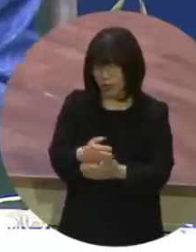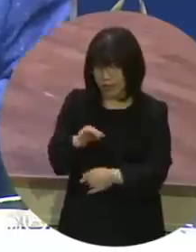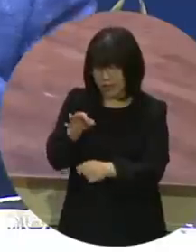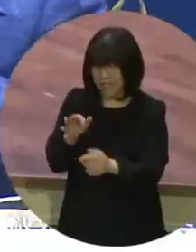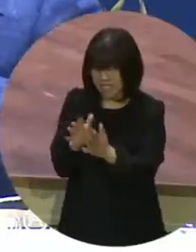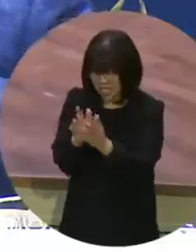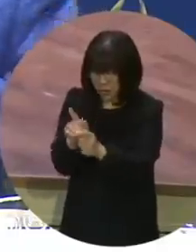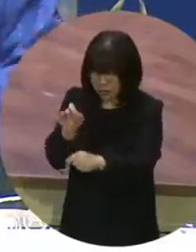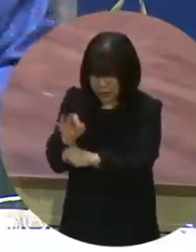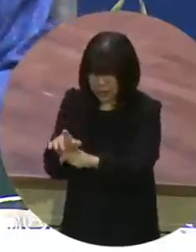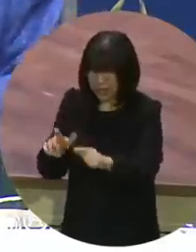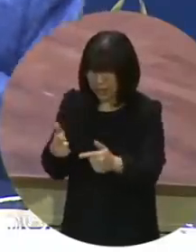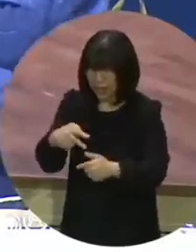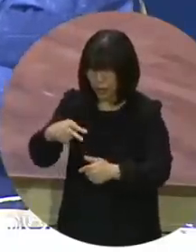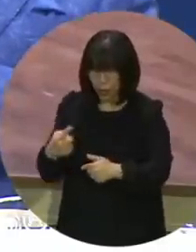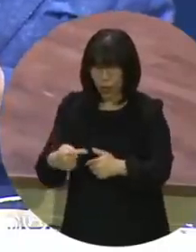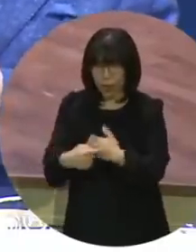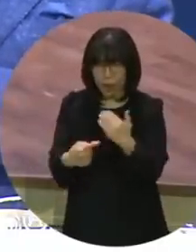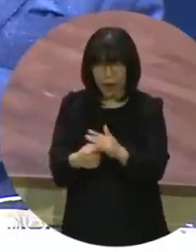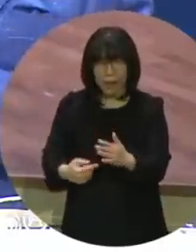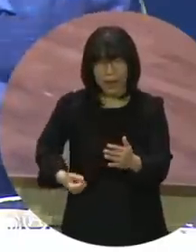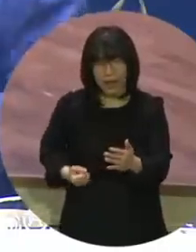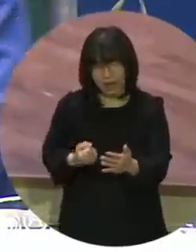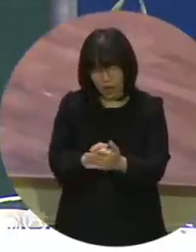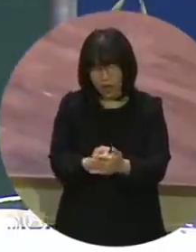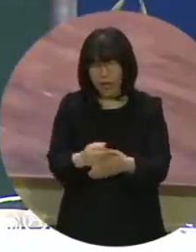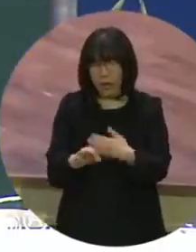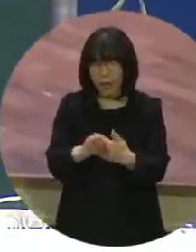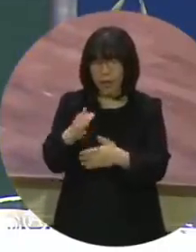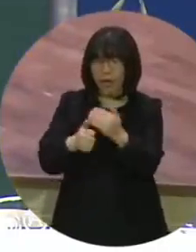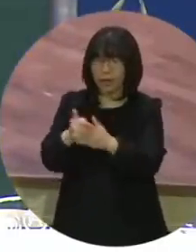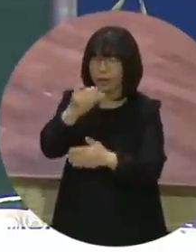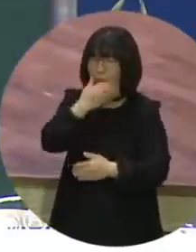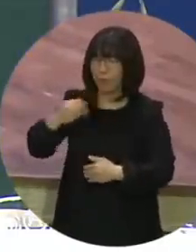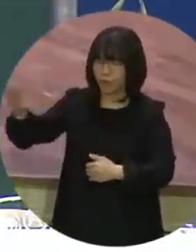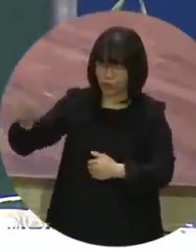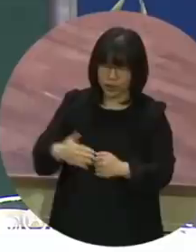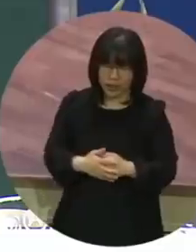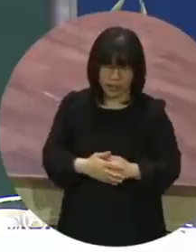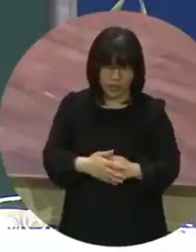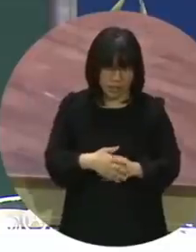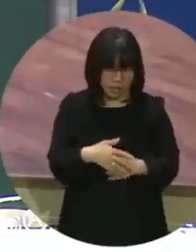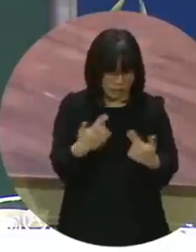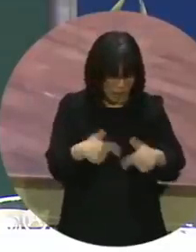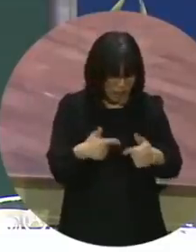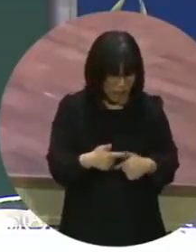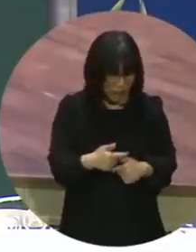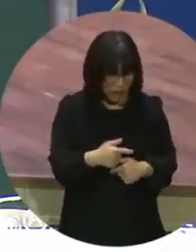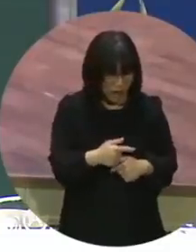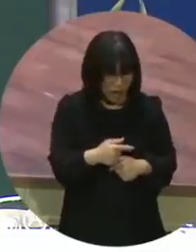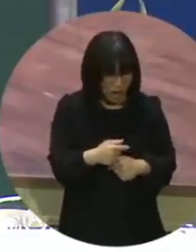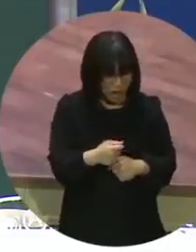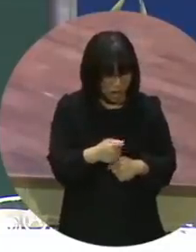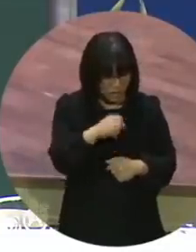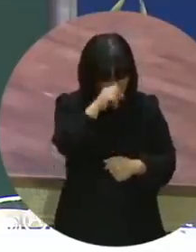거. 관심도 없어. 늘 얻어먹어. 10번 다 얻어먹어.